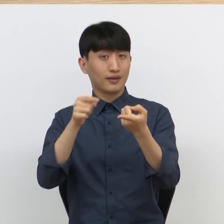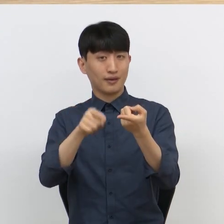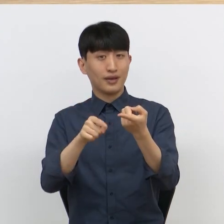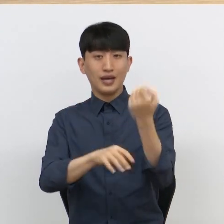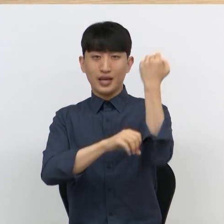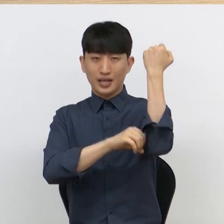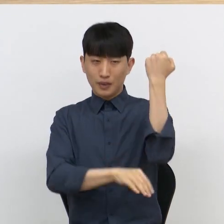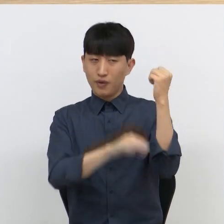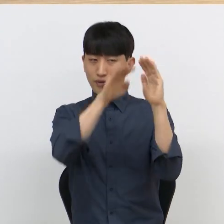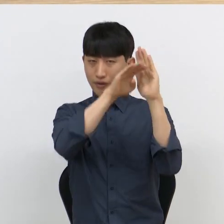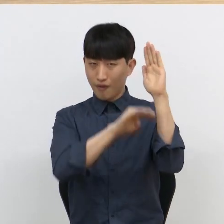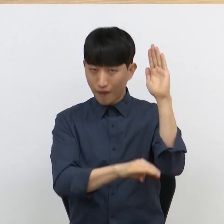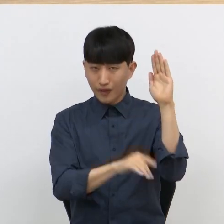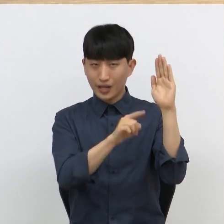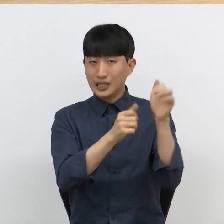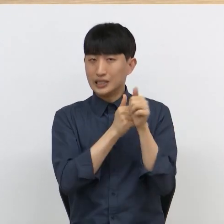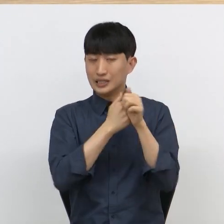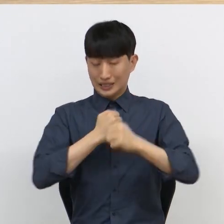기본 절차를 지키고, 만약에